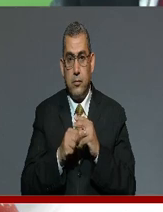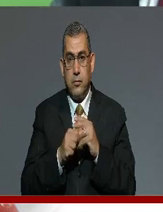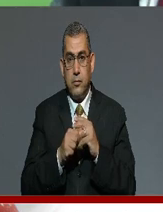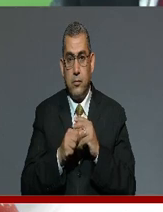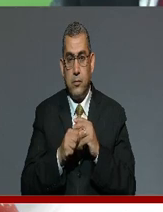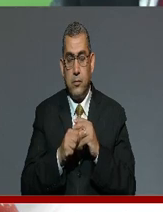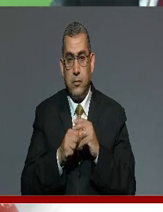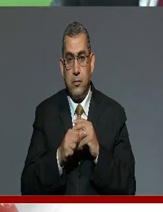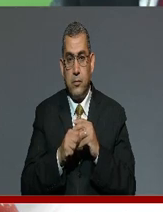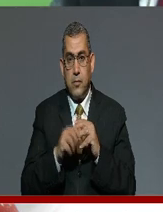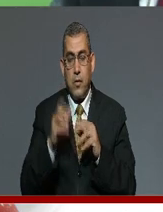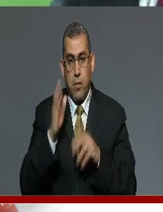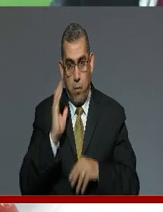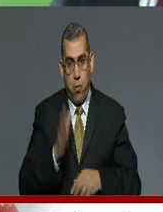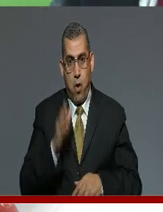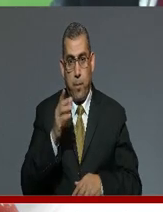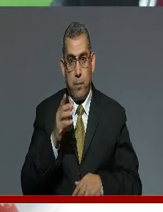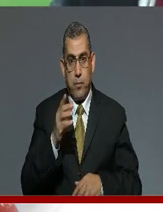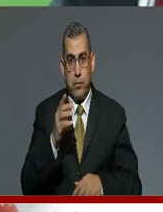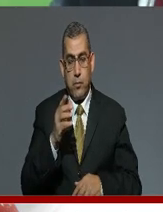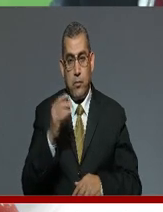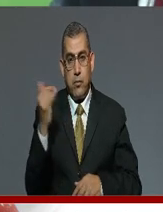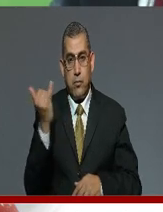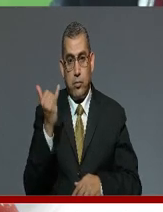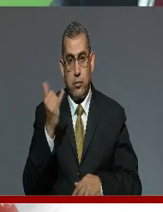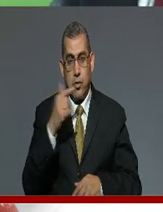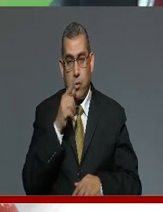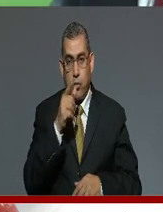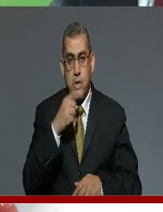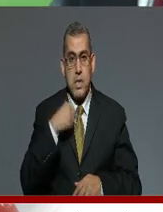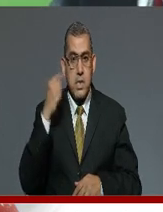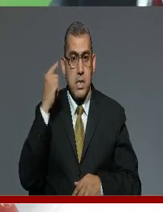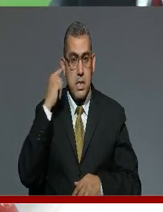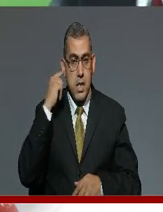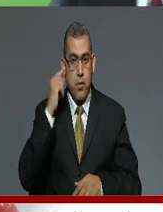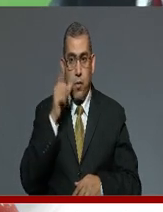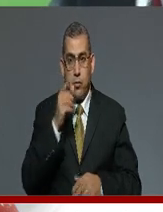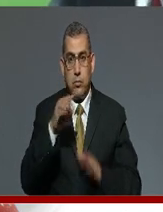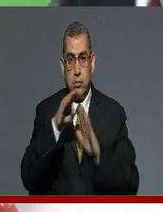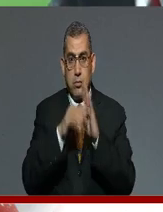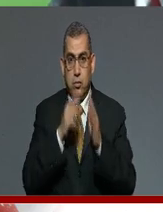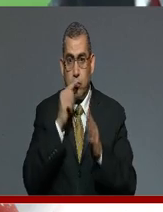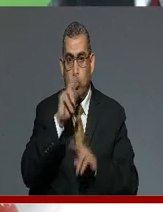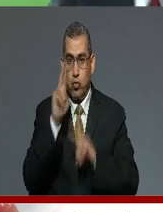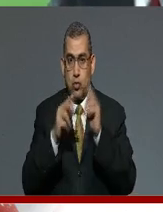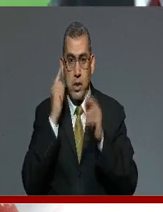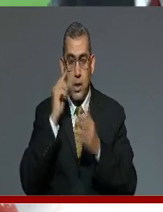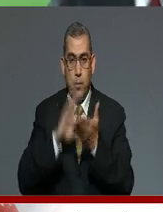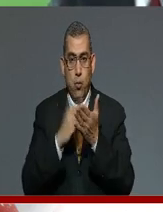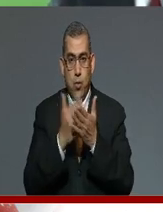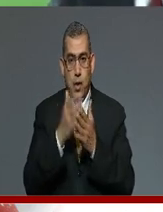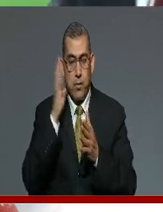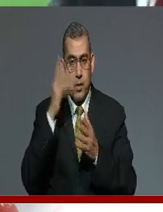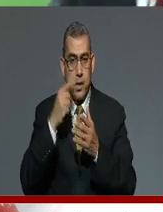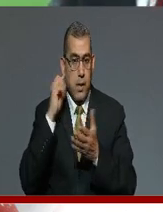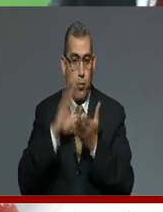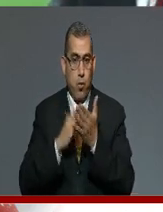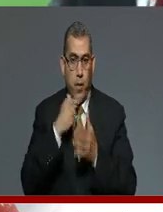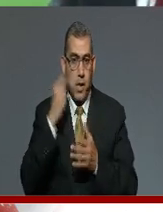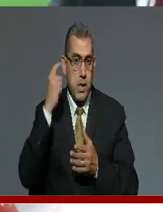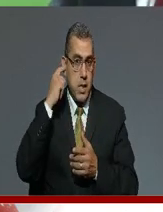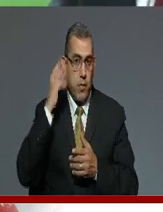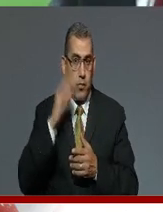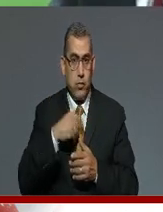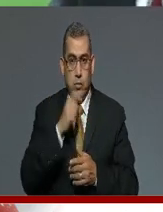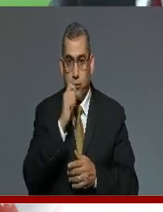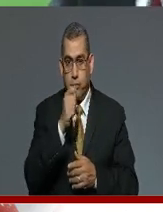هل يمكن ان نحصل من فضلكم على سماع الترجمه للزملاء حتى استمعوا الى الترجمه مع